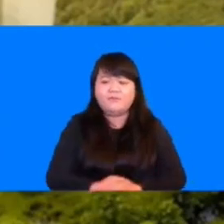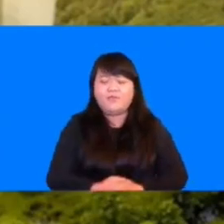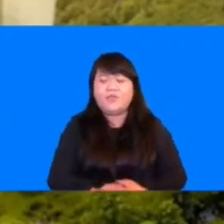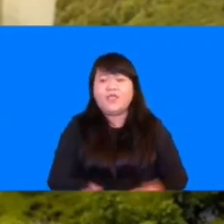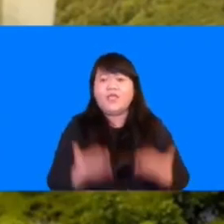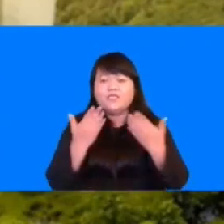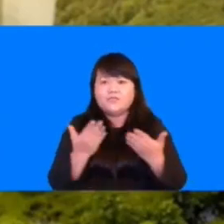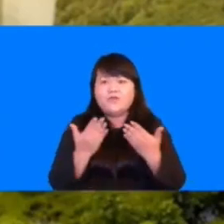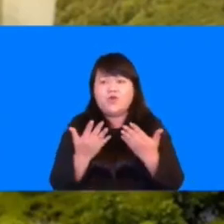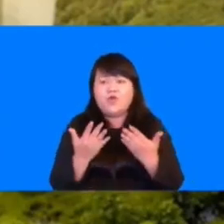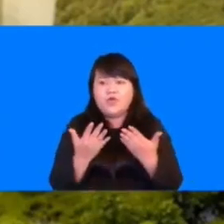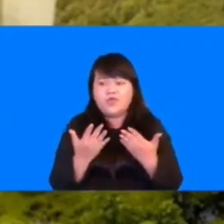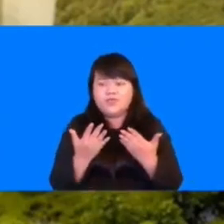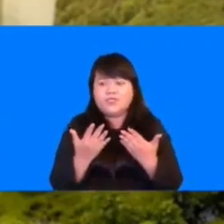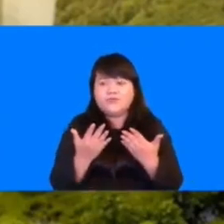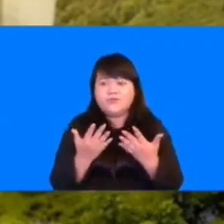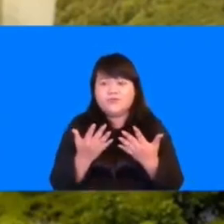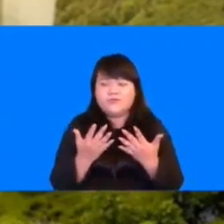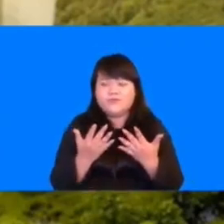mudah-mudahan